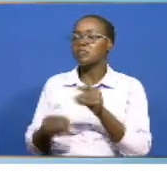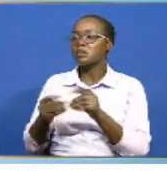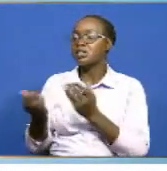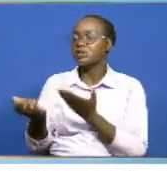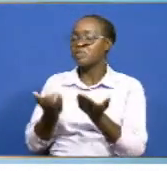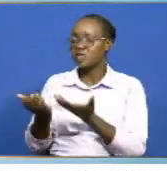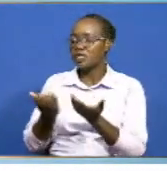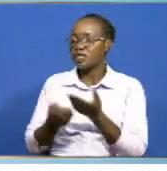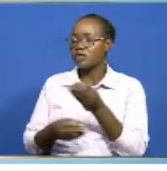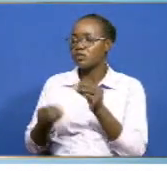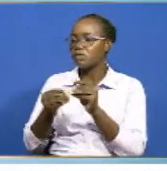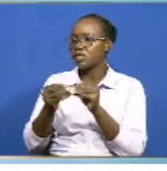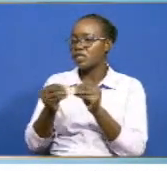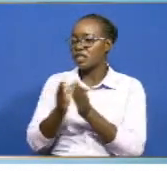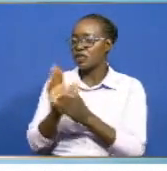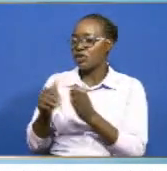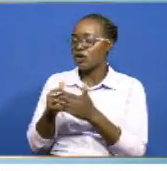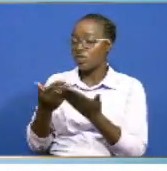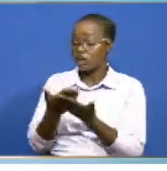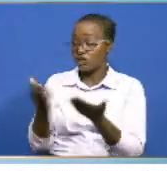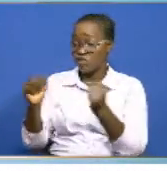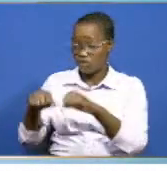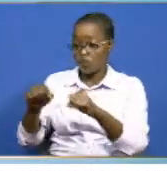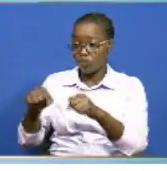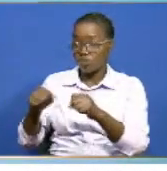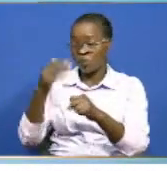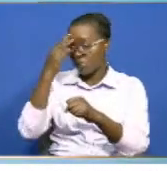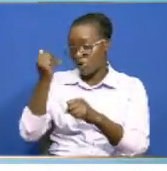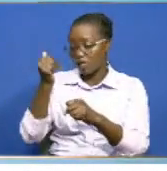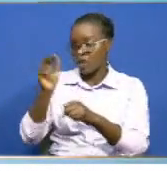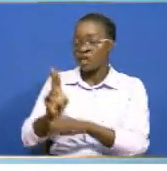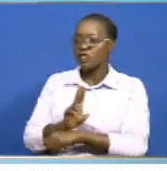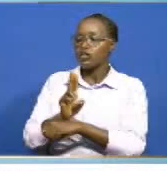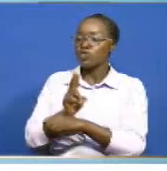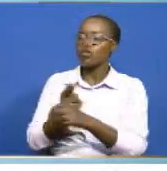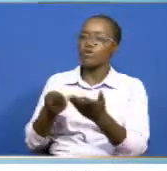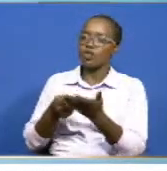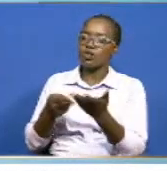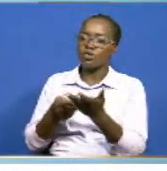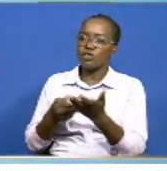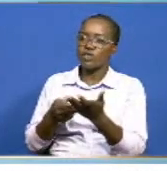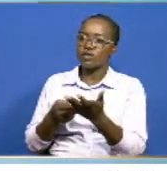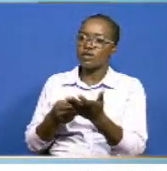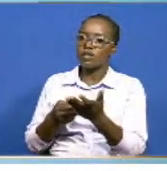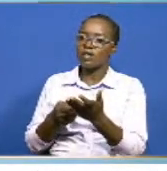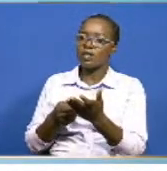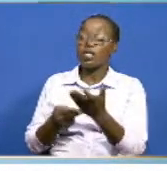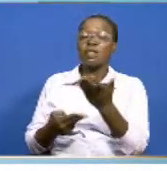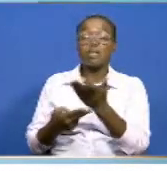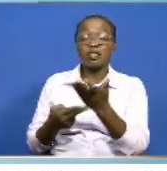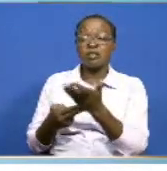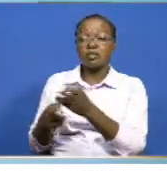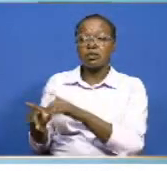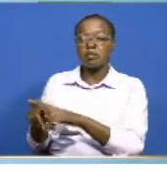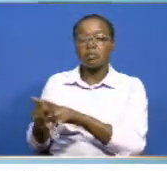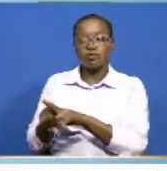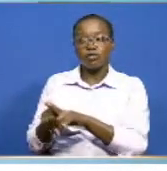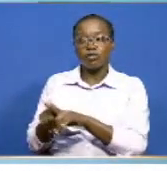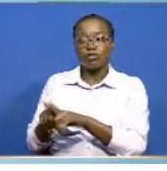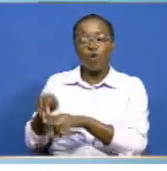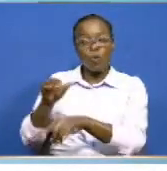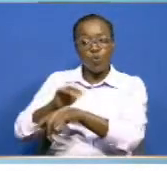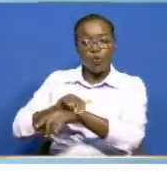kibiashara, na hayo yote yaliwezekana kwa sababu ya teknolojia. Vile ulisema mwanzo, teknolojia inayo mazuri na